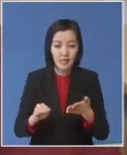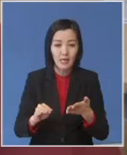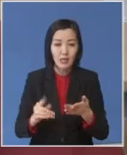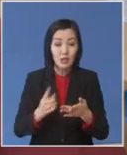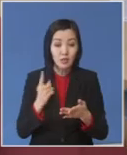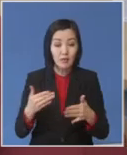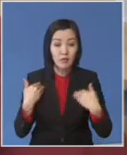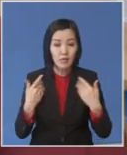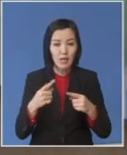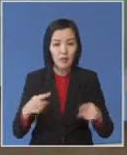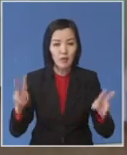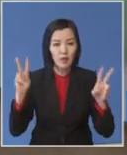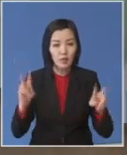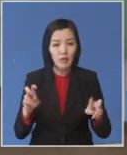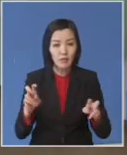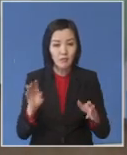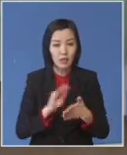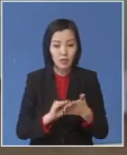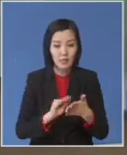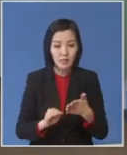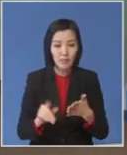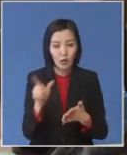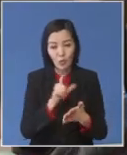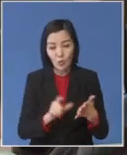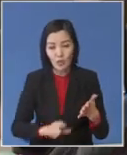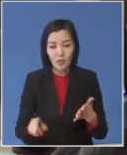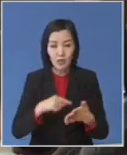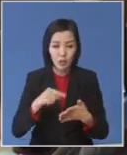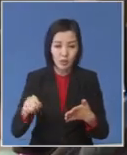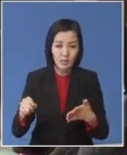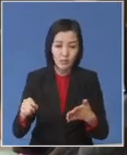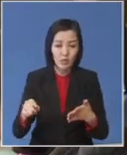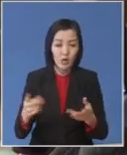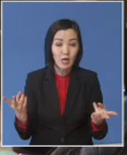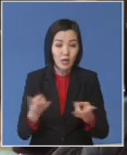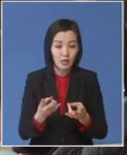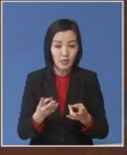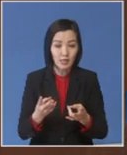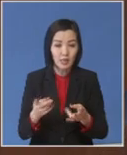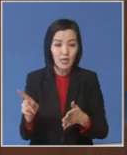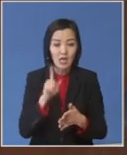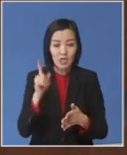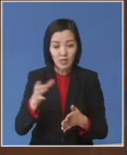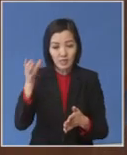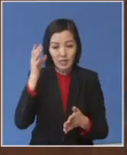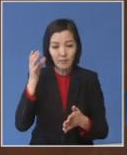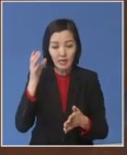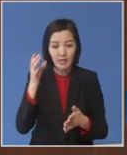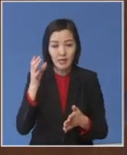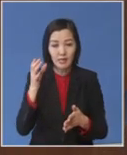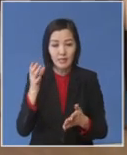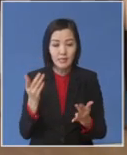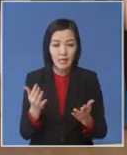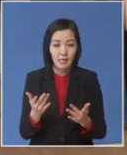сағат ішінде түрлі тақырыпта қалам тербеп, шешендігі мен ой жүрегін көрсетуі шарт. Жас ғалымдарға да қойылар талап солай. Тіл,